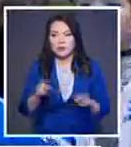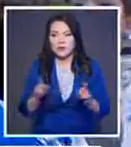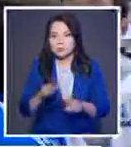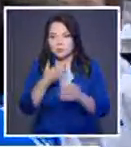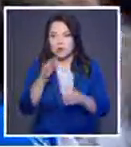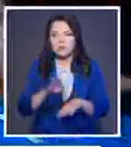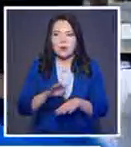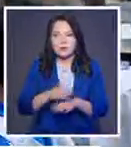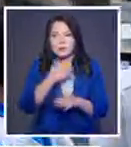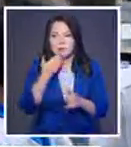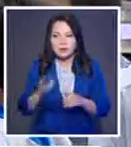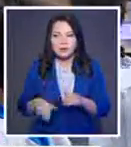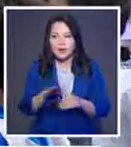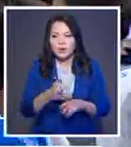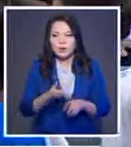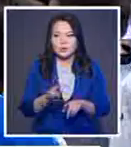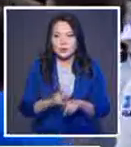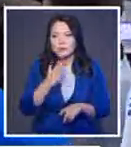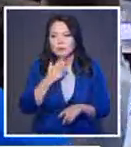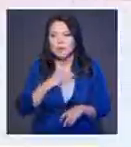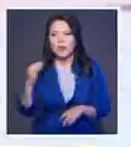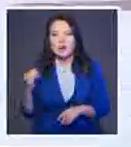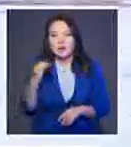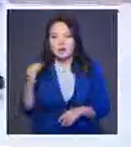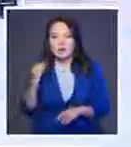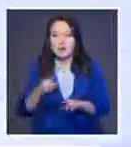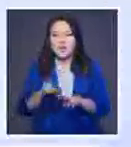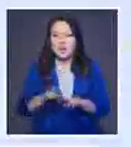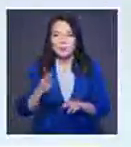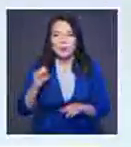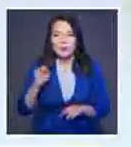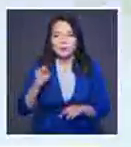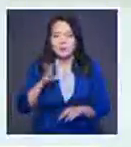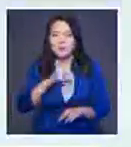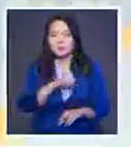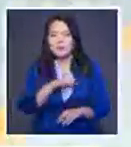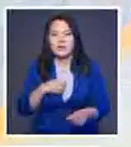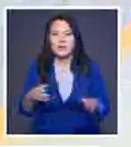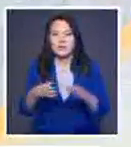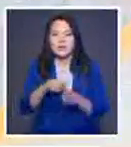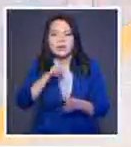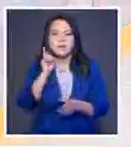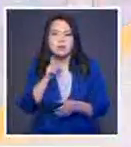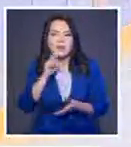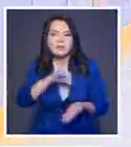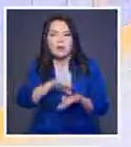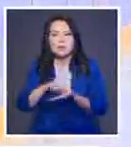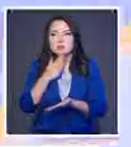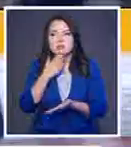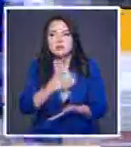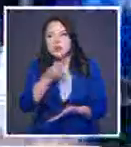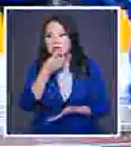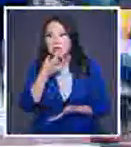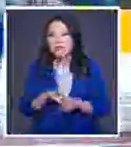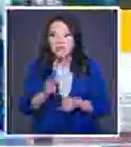ұрмайды. Себеп мен жақсы көрем хоккейді. Барыс командасының ең жас мүшелеріне Мега Айс кешені ұнағаны сөзсіз. Айта